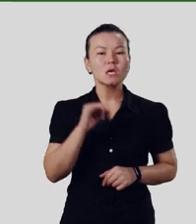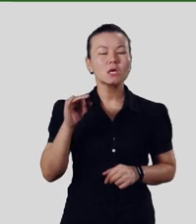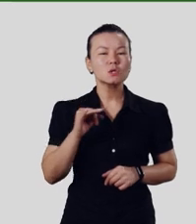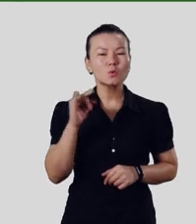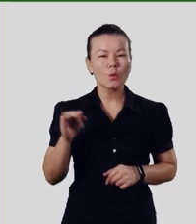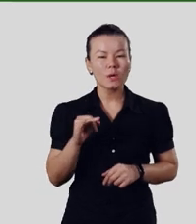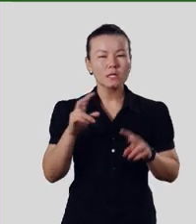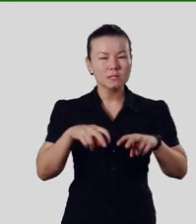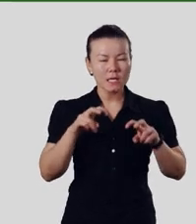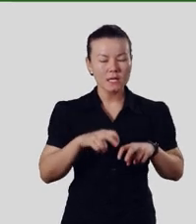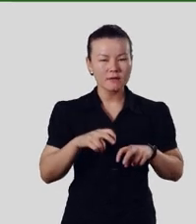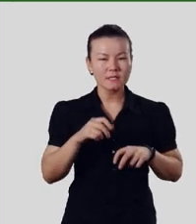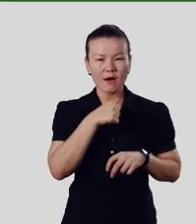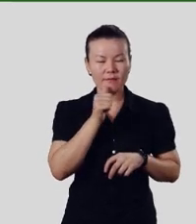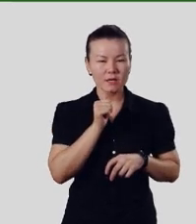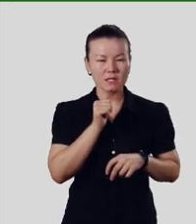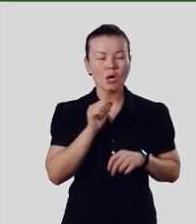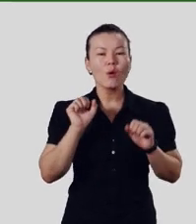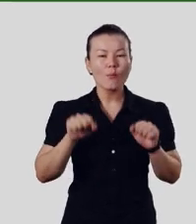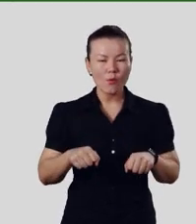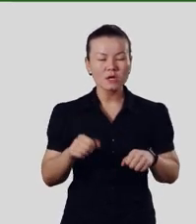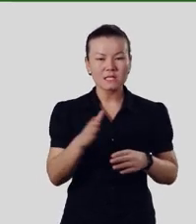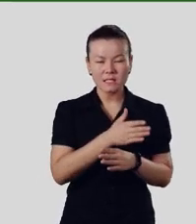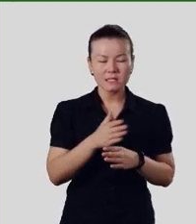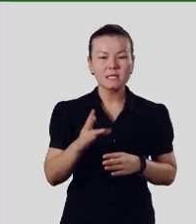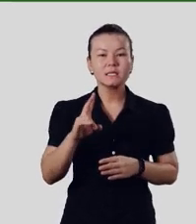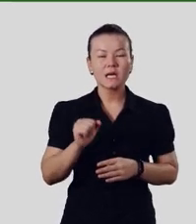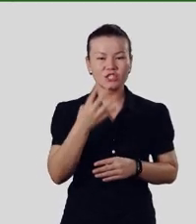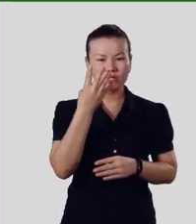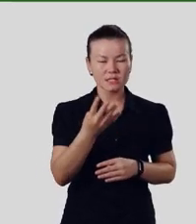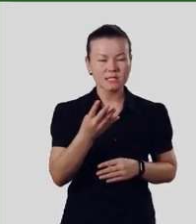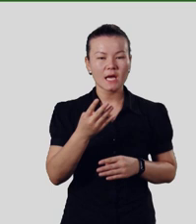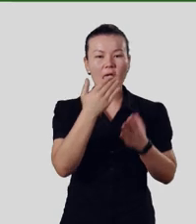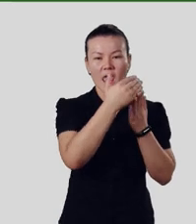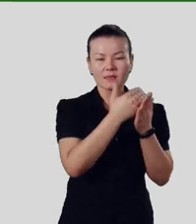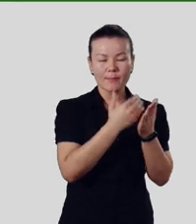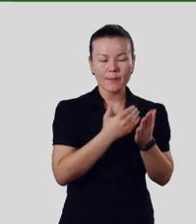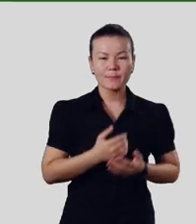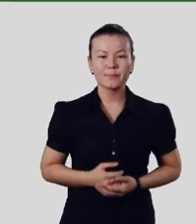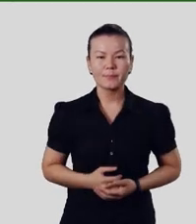Историю исследования Африки можно разделить на 4 этапа.